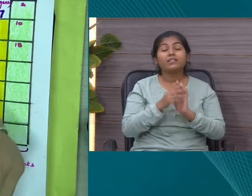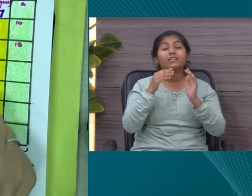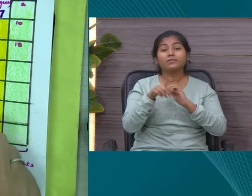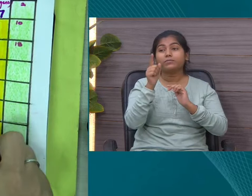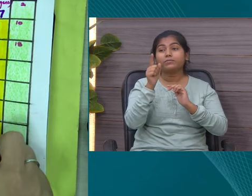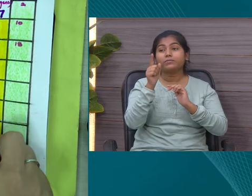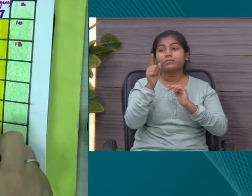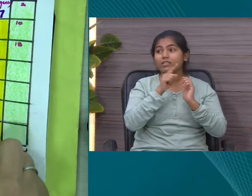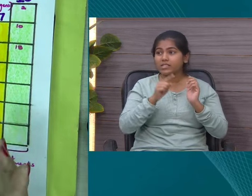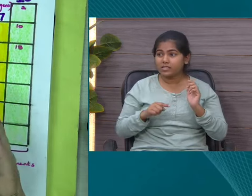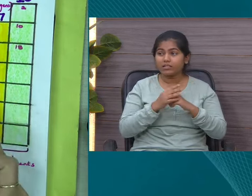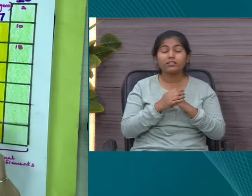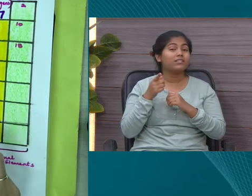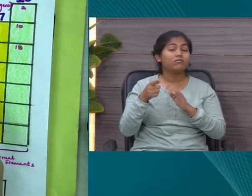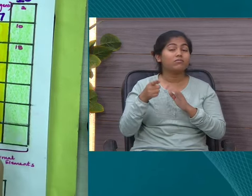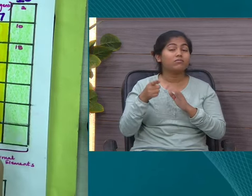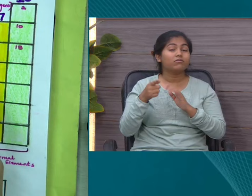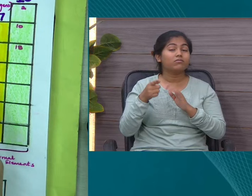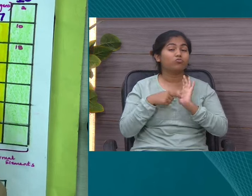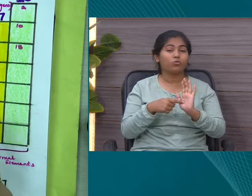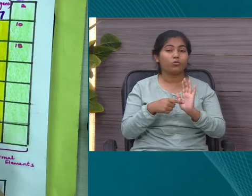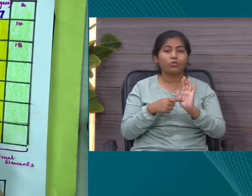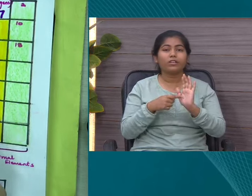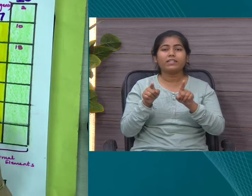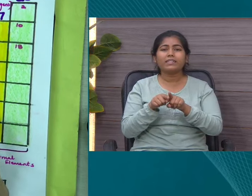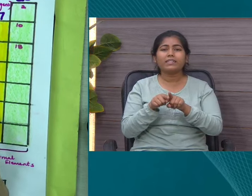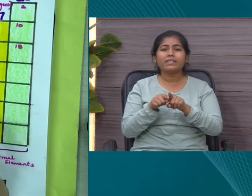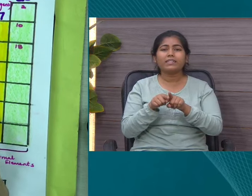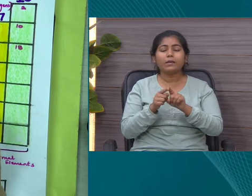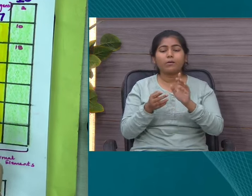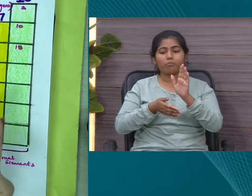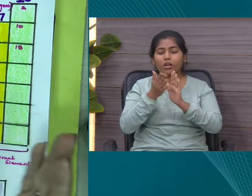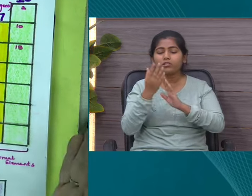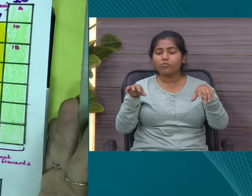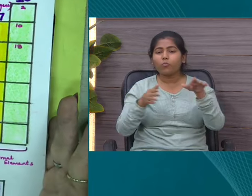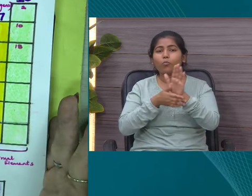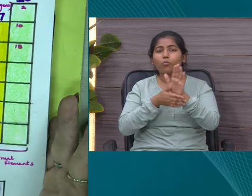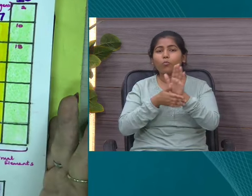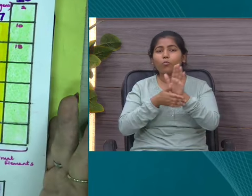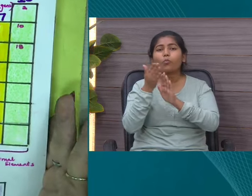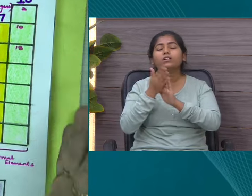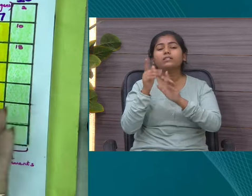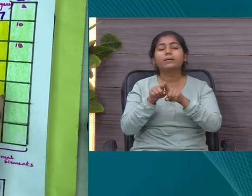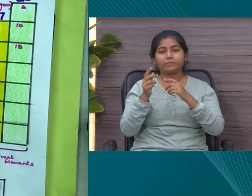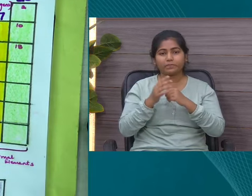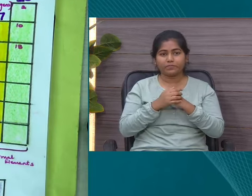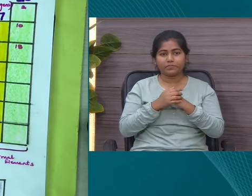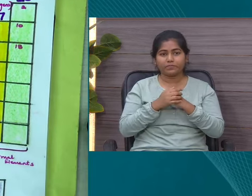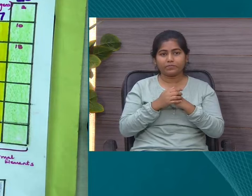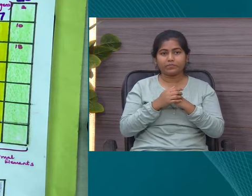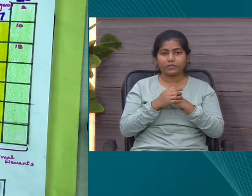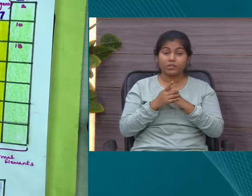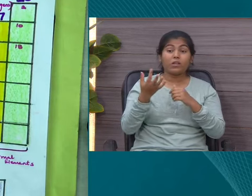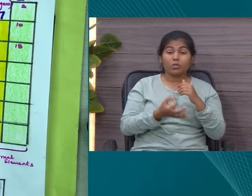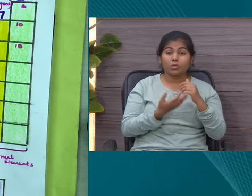जो zigzag लाइन है ये एक पार्टीशन वॉल कह दीजिए, हमारा जो मॉडर्न पीरियोडिक टेबल है इसके